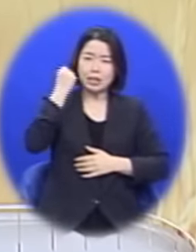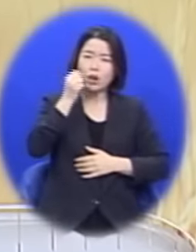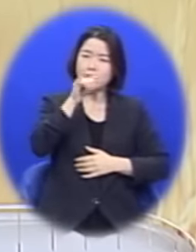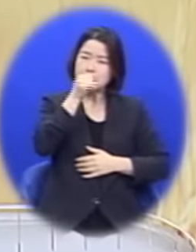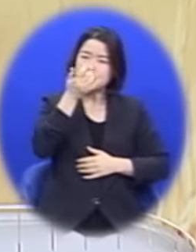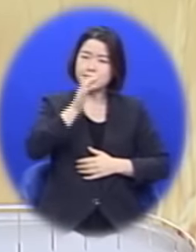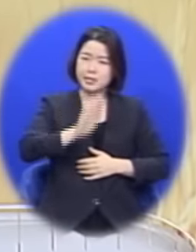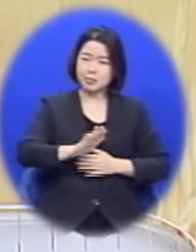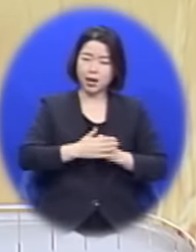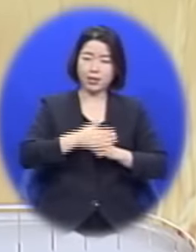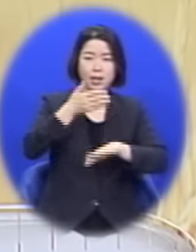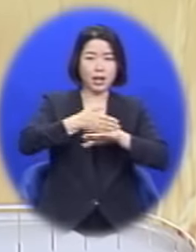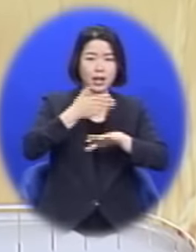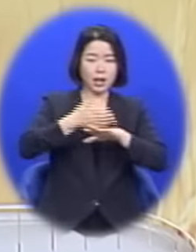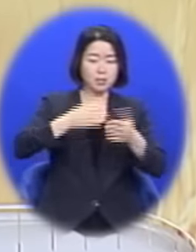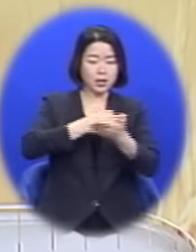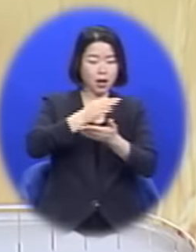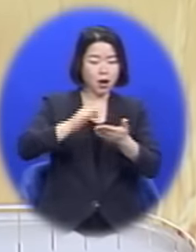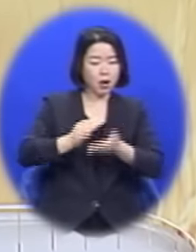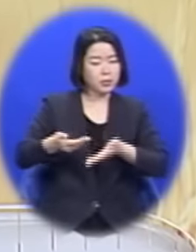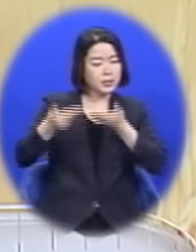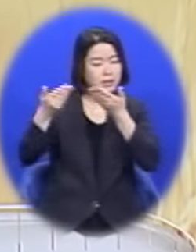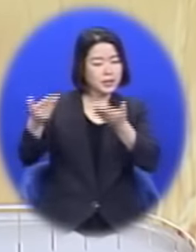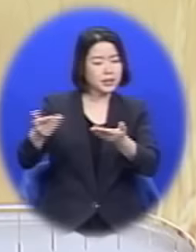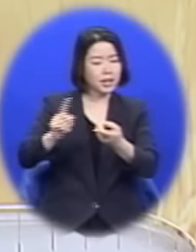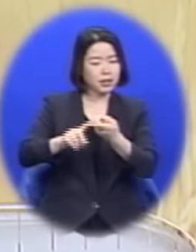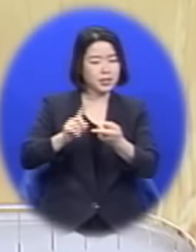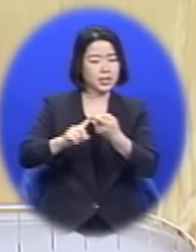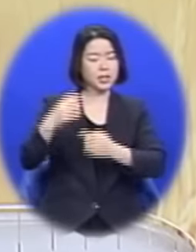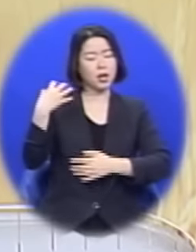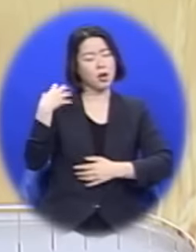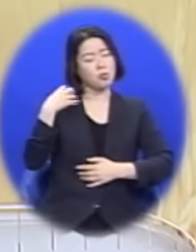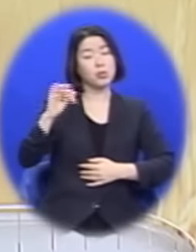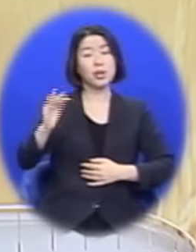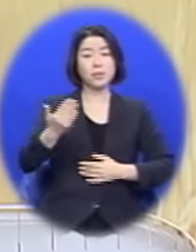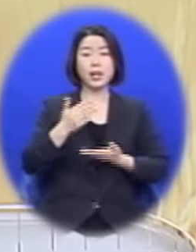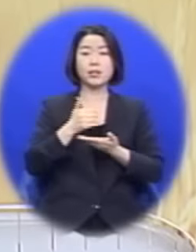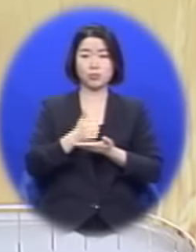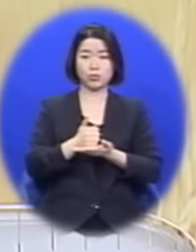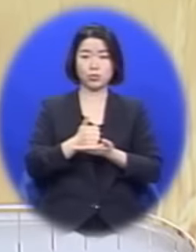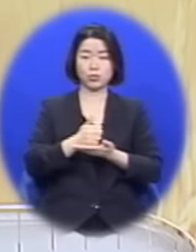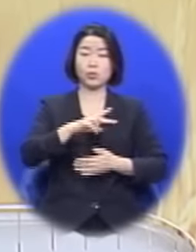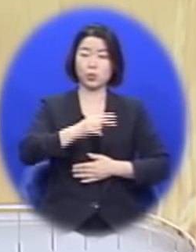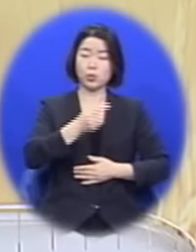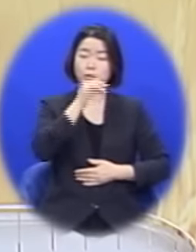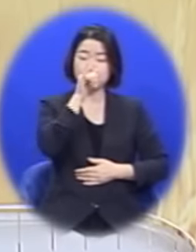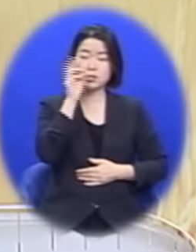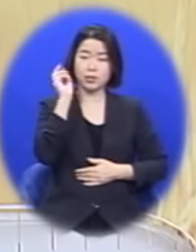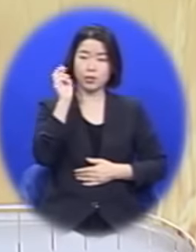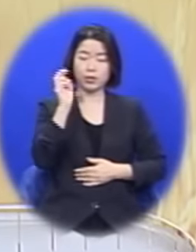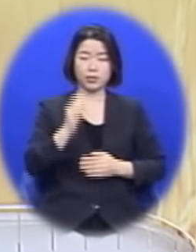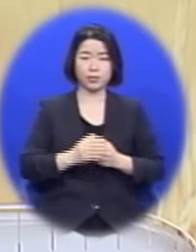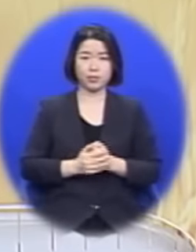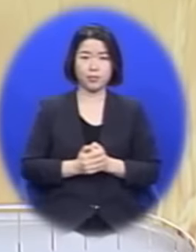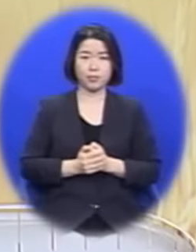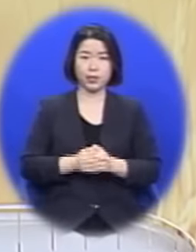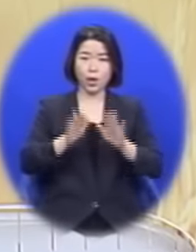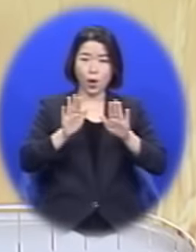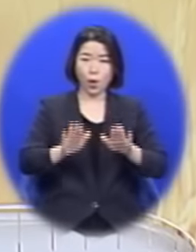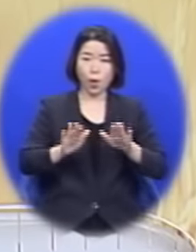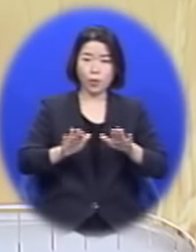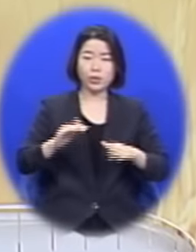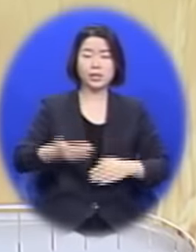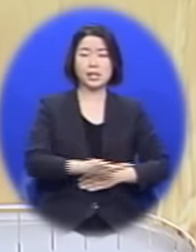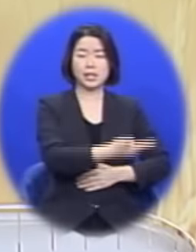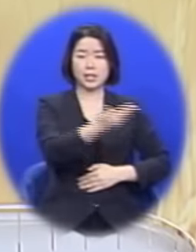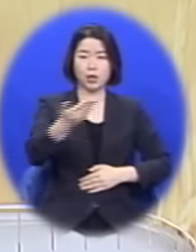했지만 감사헌금을 드린다는 것 자체가 부담스러우신 분, 그런 분도 계실 겁니다. 오늘